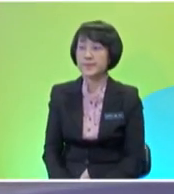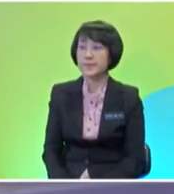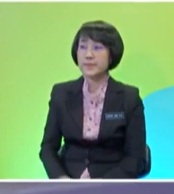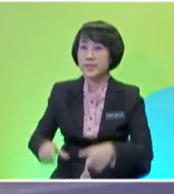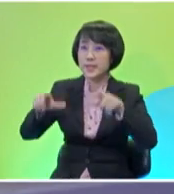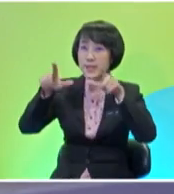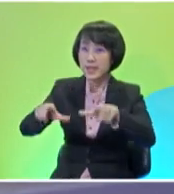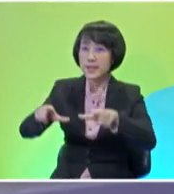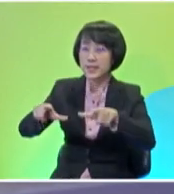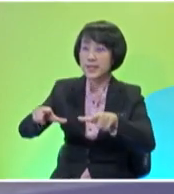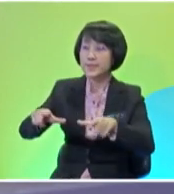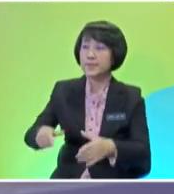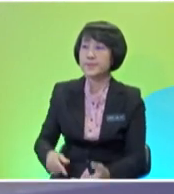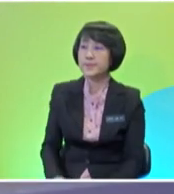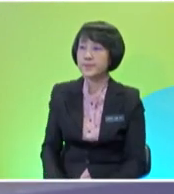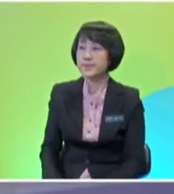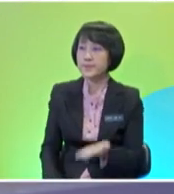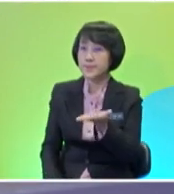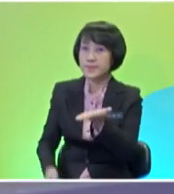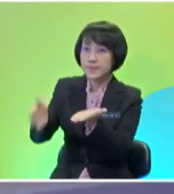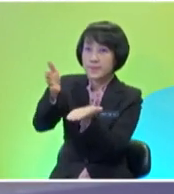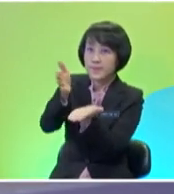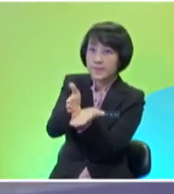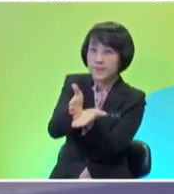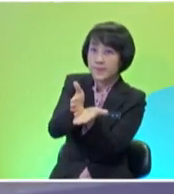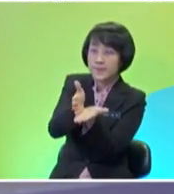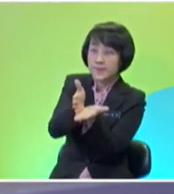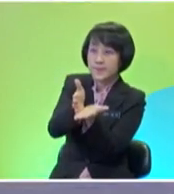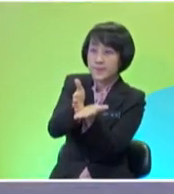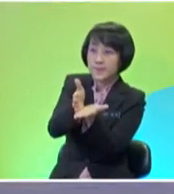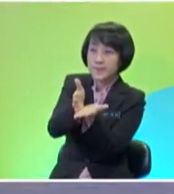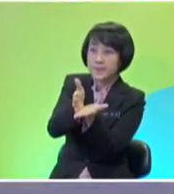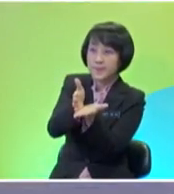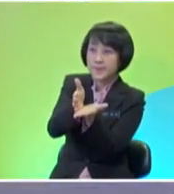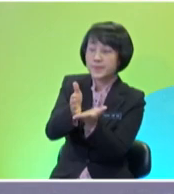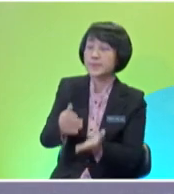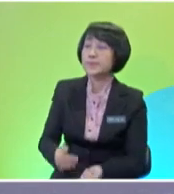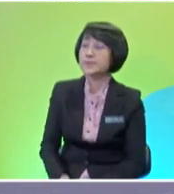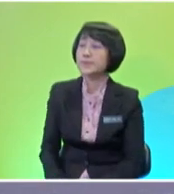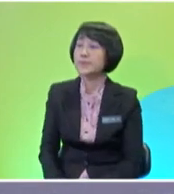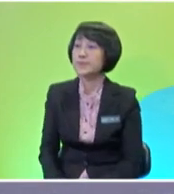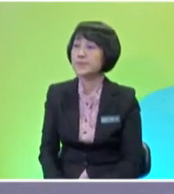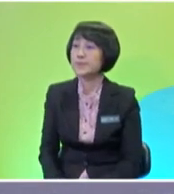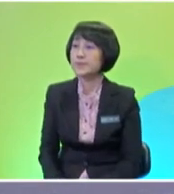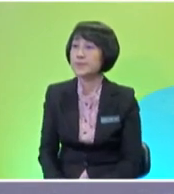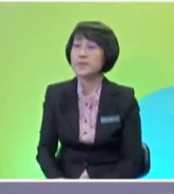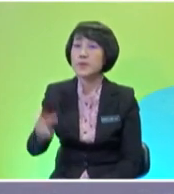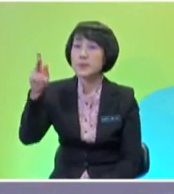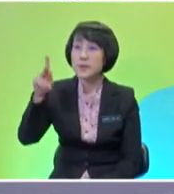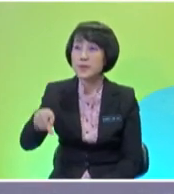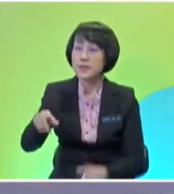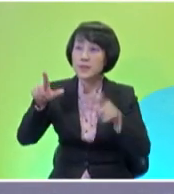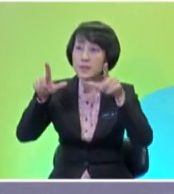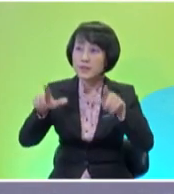Okey. Okey. Pastikan sisi tu betul lah. Kita cuba lekatkan dulu. Okey, pastikan lekatkan